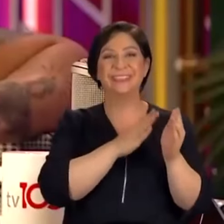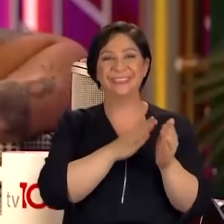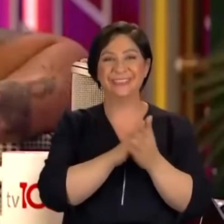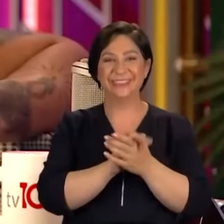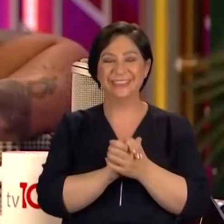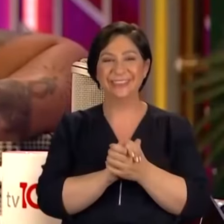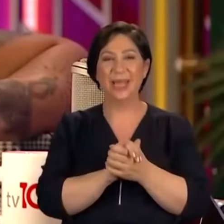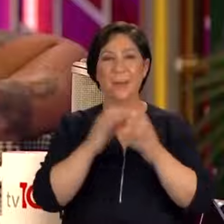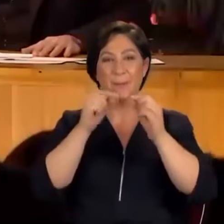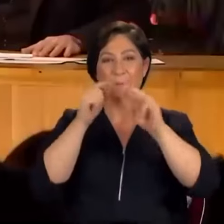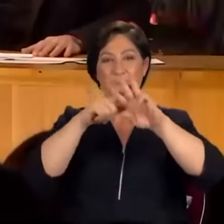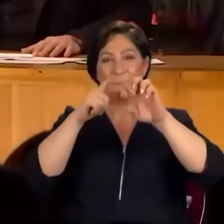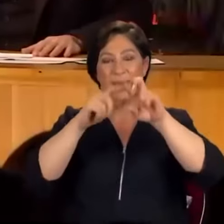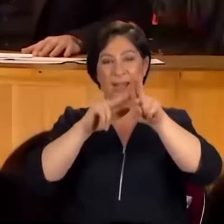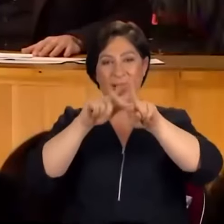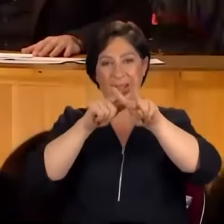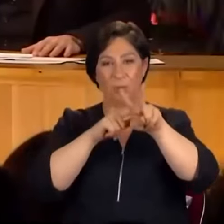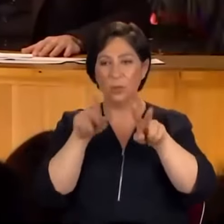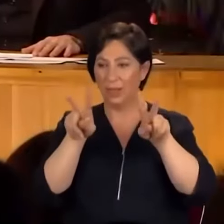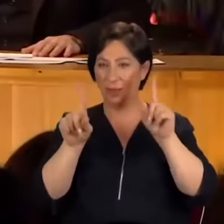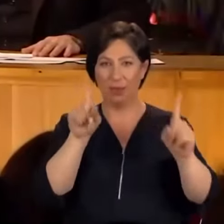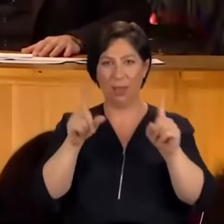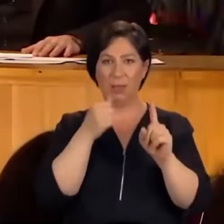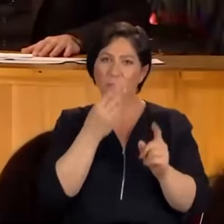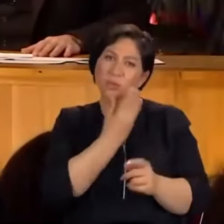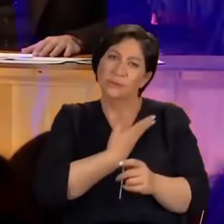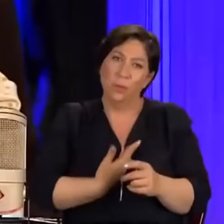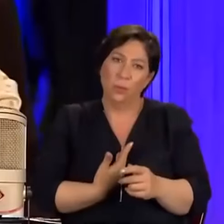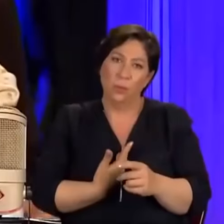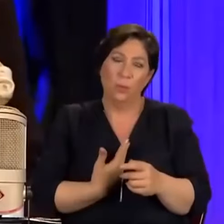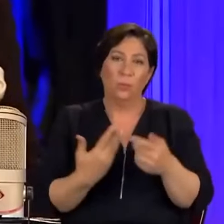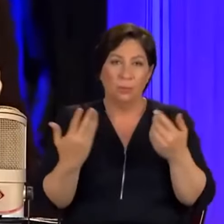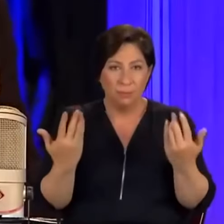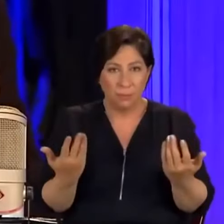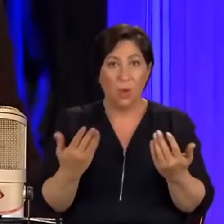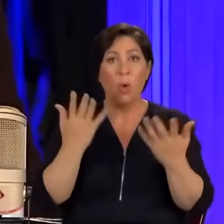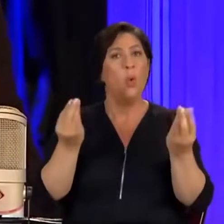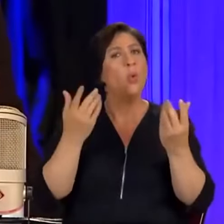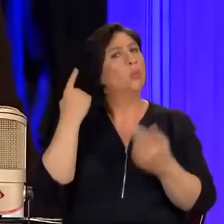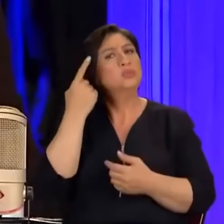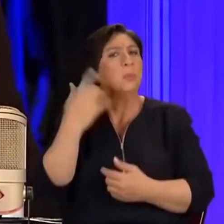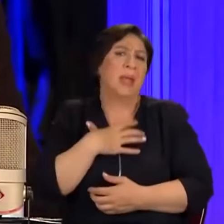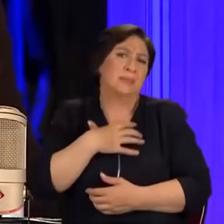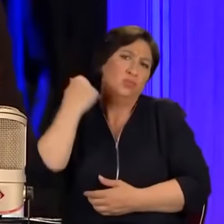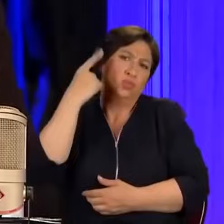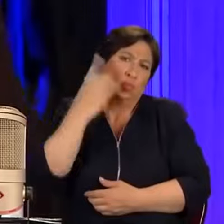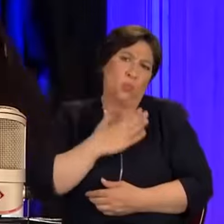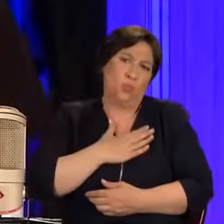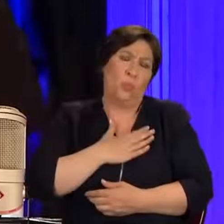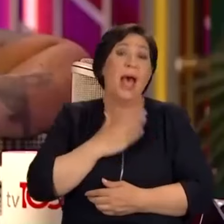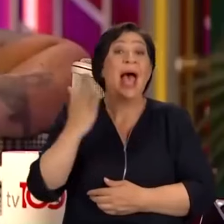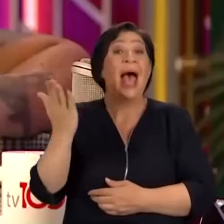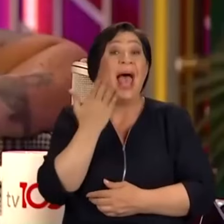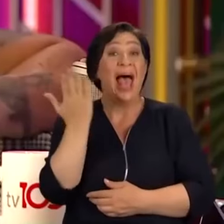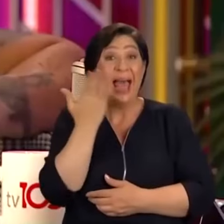tarafta Berkay şimdi ben bu iki adamı da çok seviyorum ve öyle düşünüyorum ki eğer